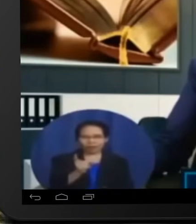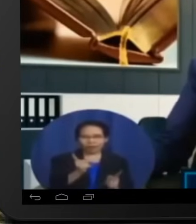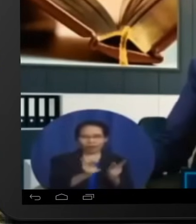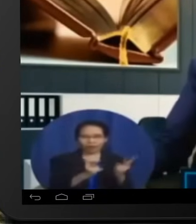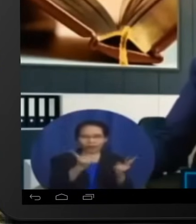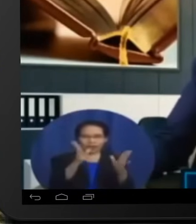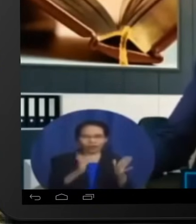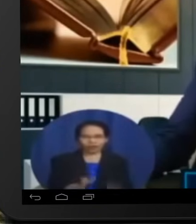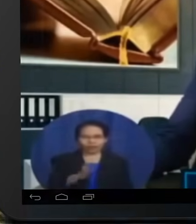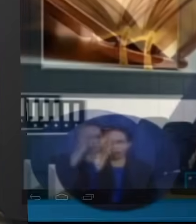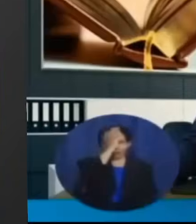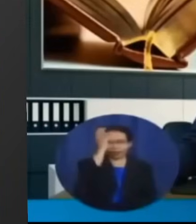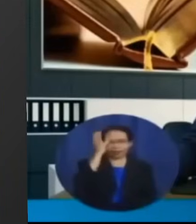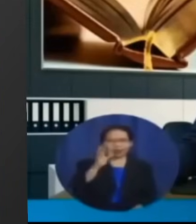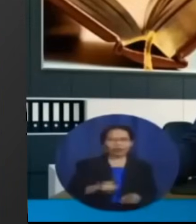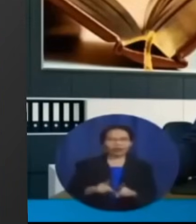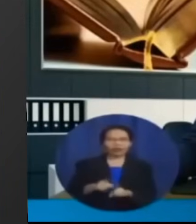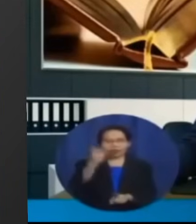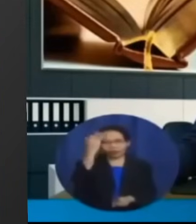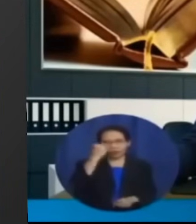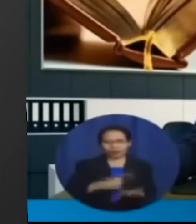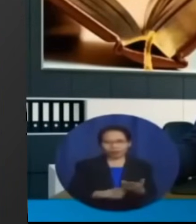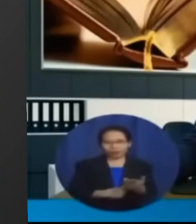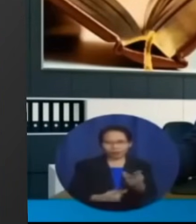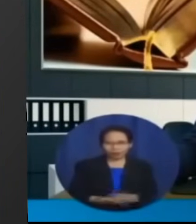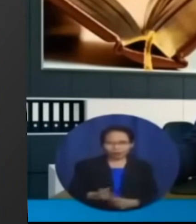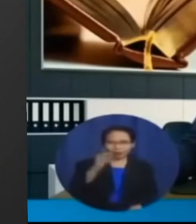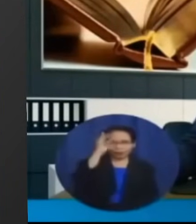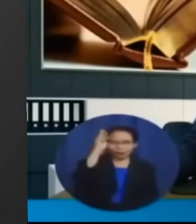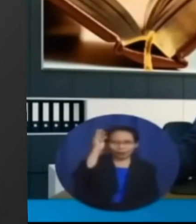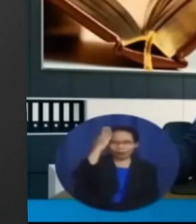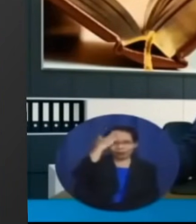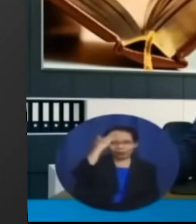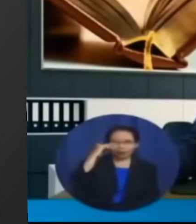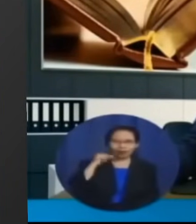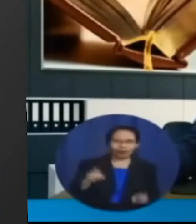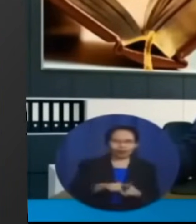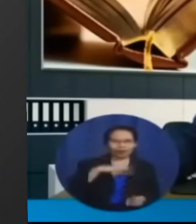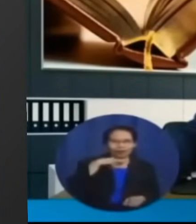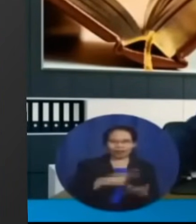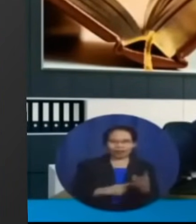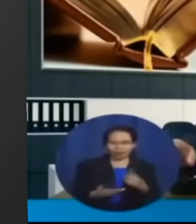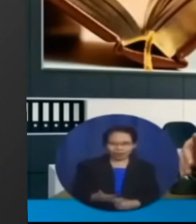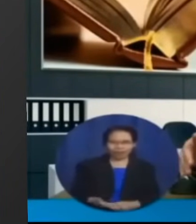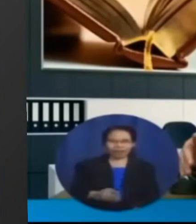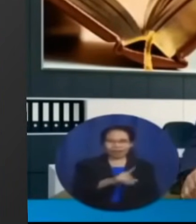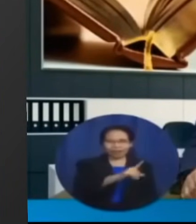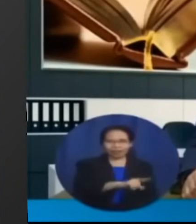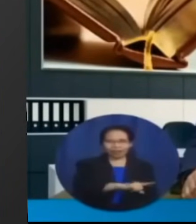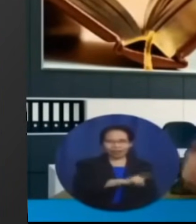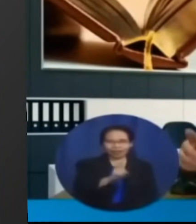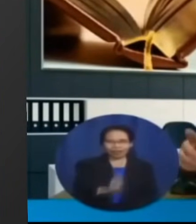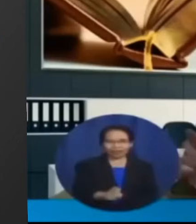bisita, Katoliko rin. Bakit daw siya inaatake? Alam ko, kapatid, di kita inaatake. Nagtanong lang